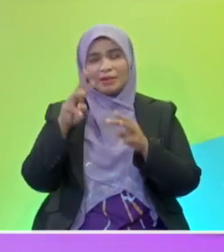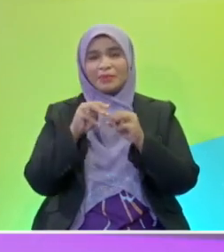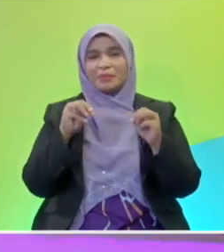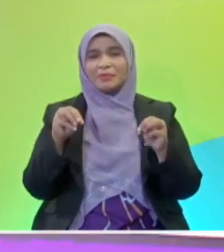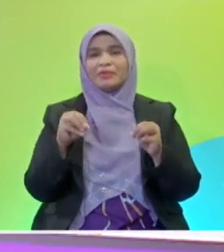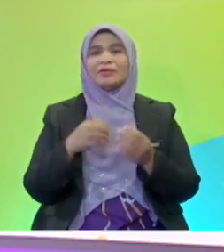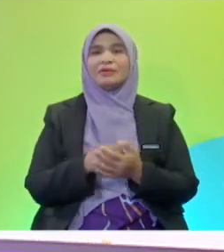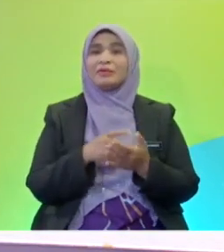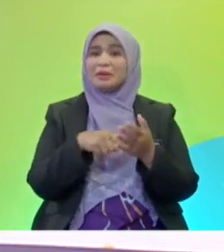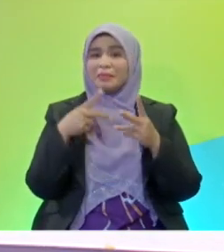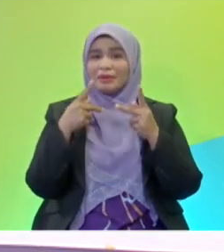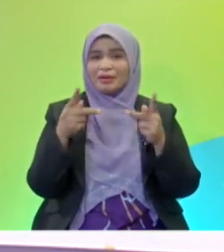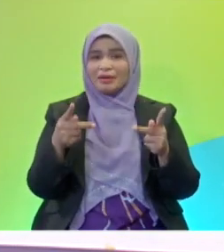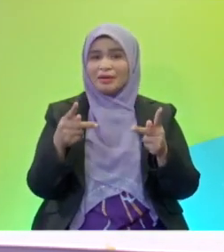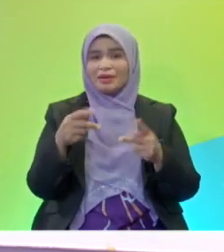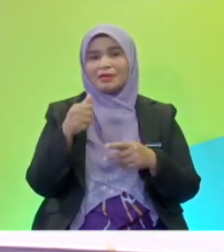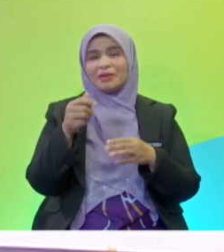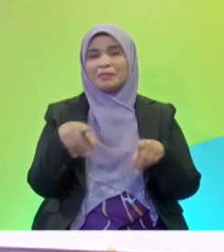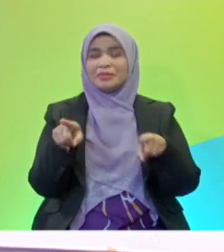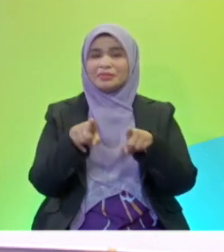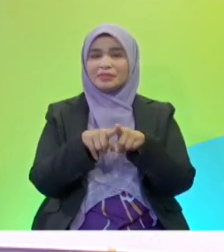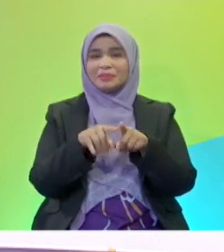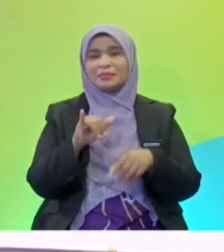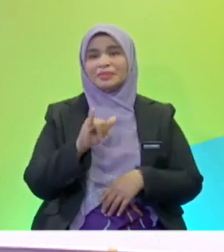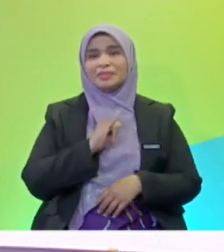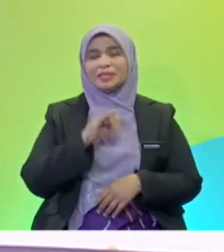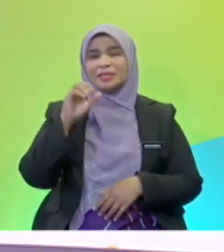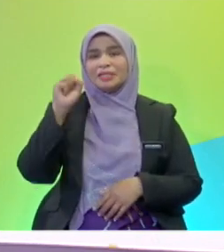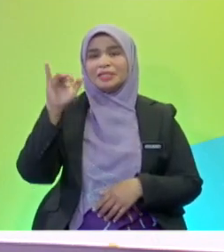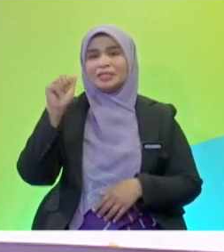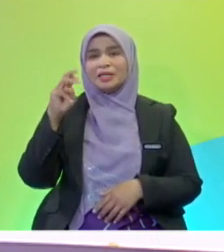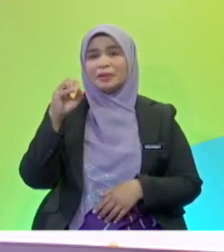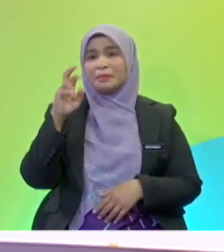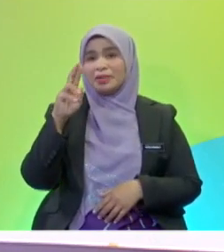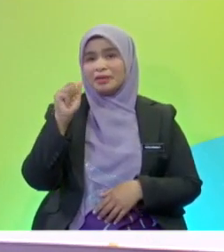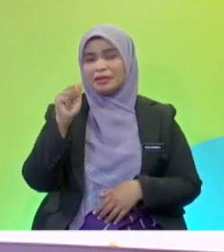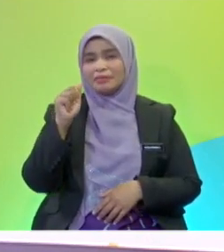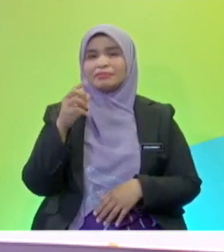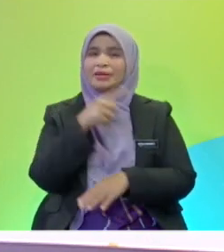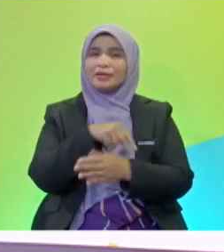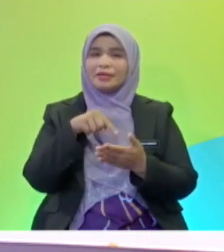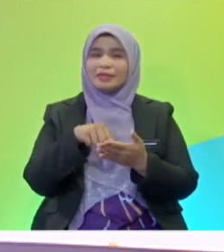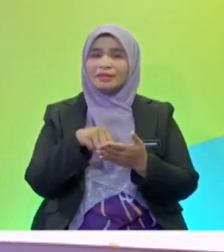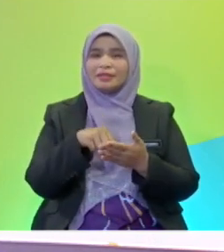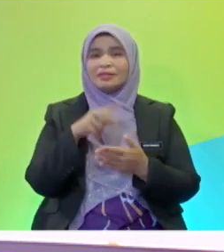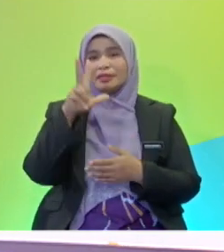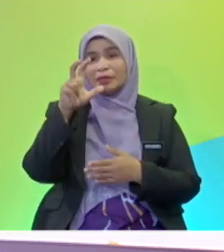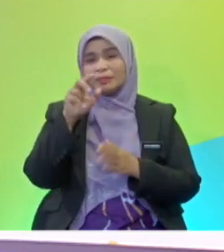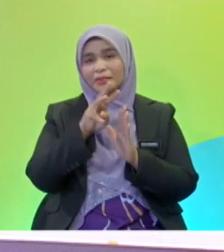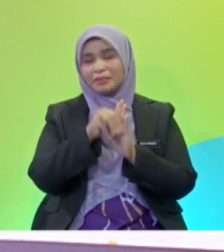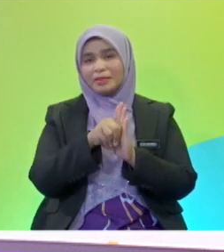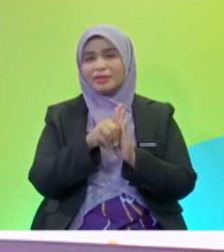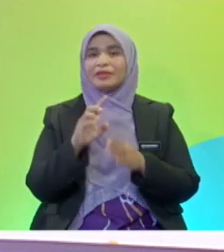Du apa khabar anda bersama saya Nazir hari ini sama 30 Min kitaan belajar mata